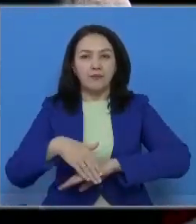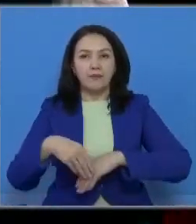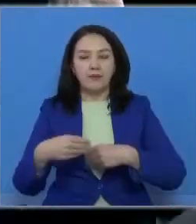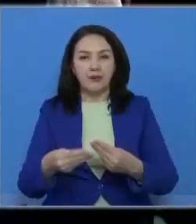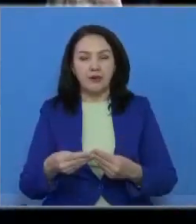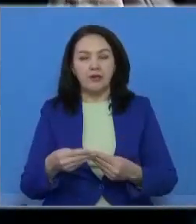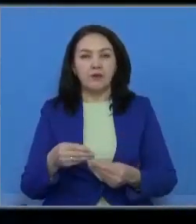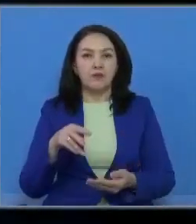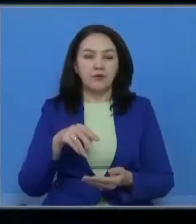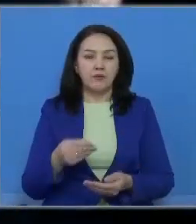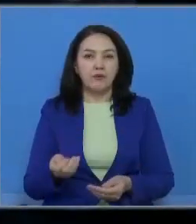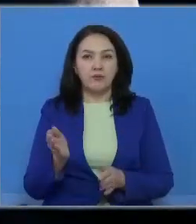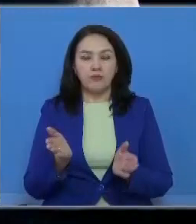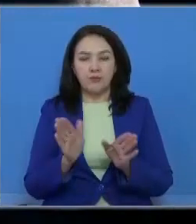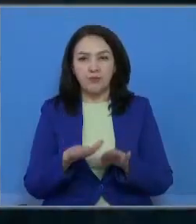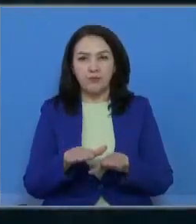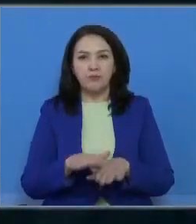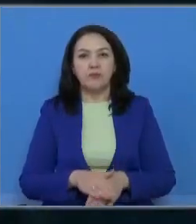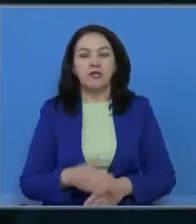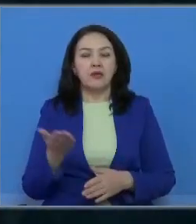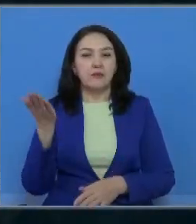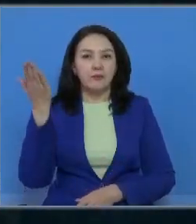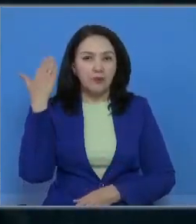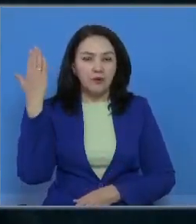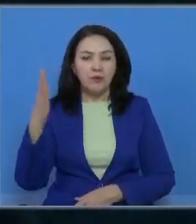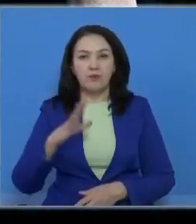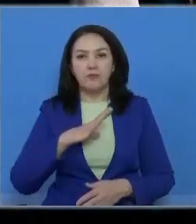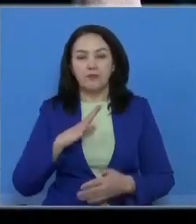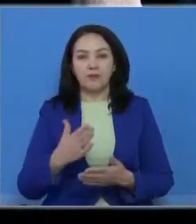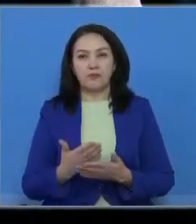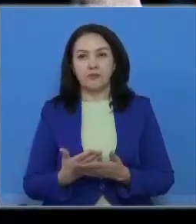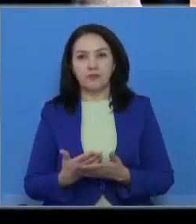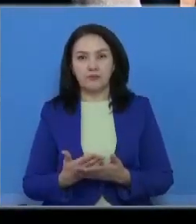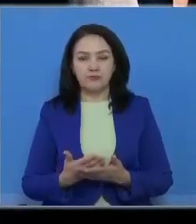қиылысында құрып отырмыз. Баяғыда